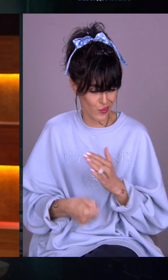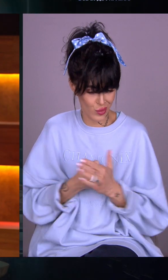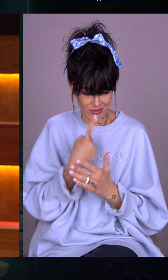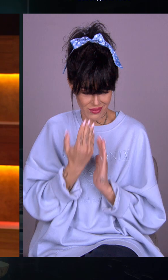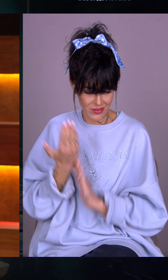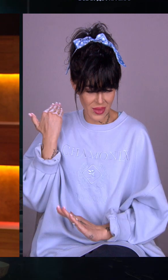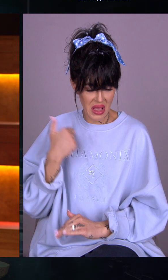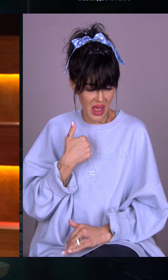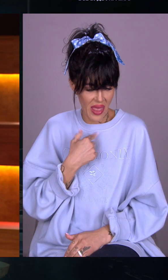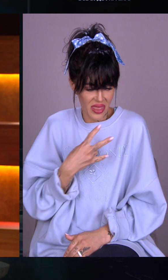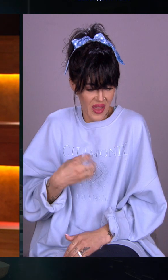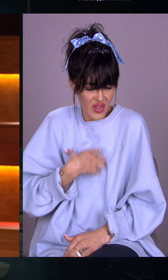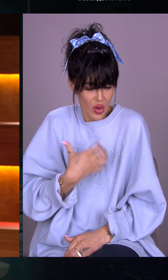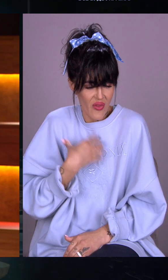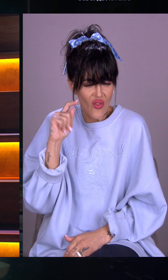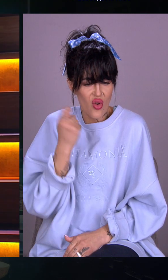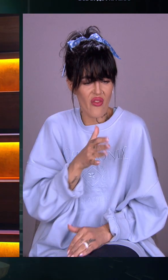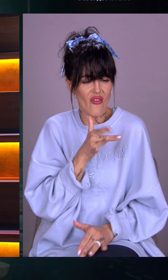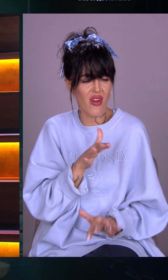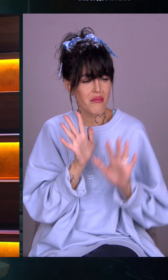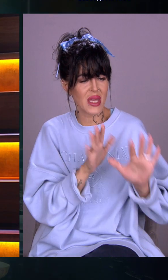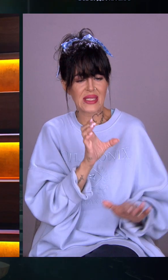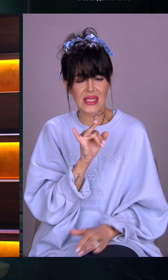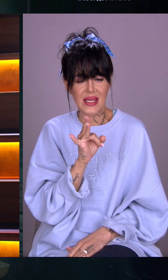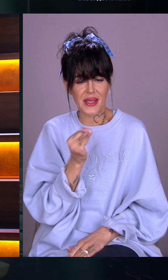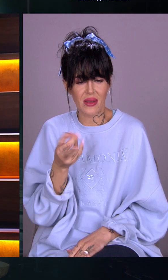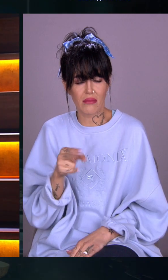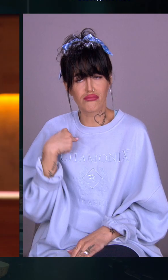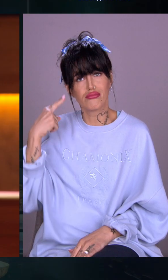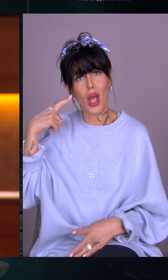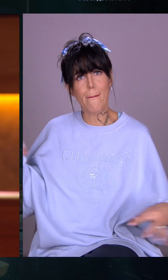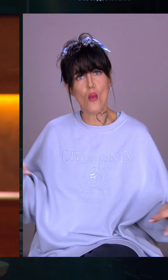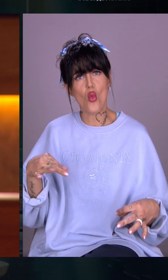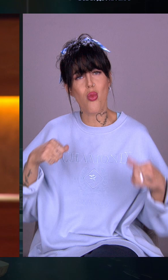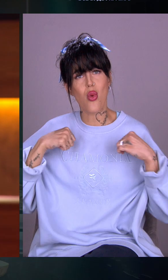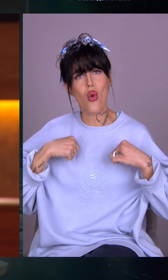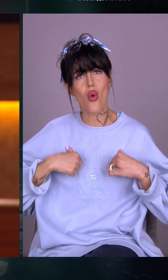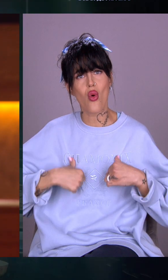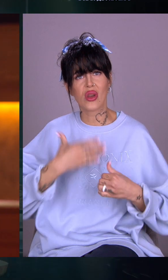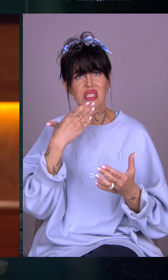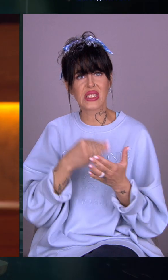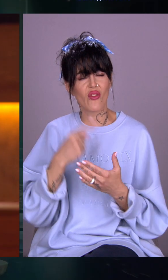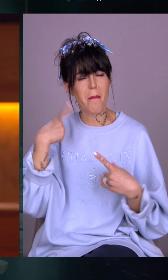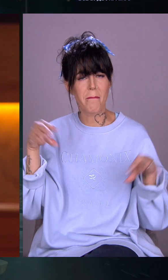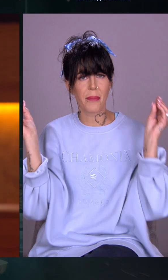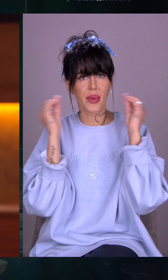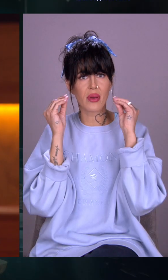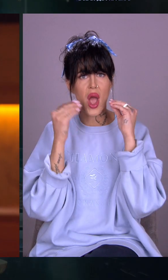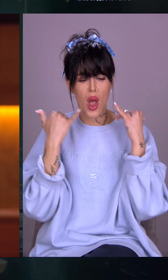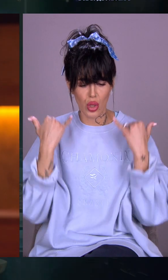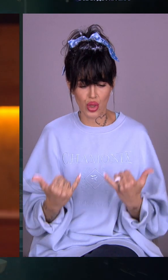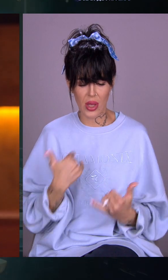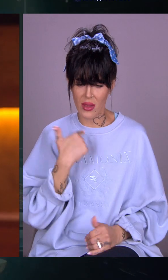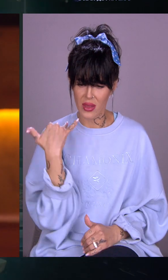не хвилювала війна у Сирії? Я спокійно слухала музику в своєму телефонному плеєрі. А тепер я вимагаю від